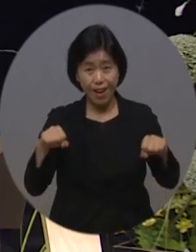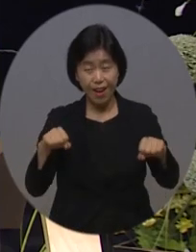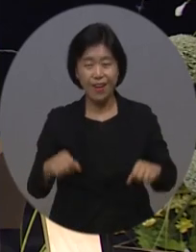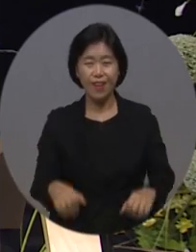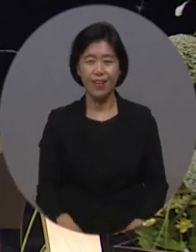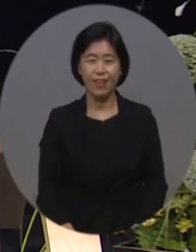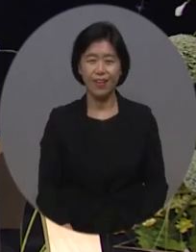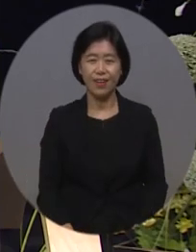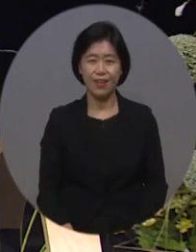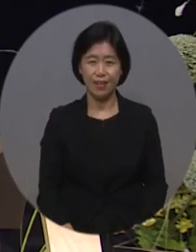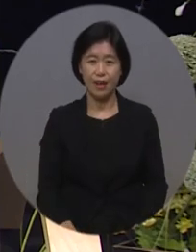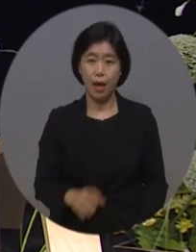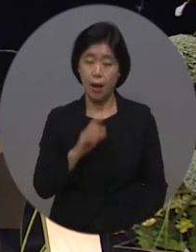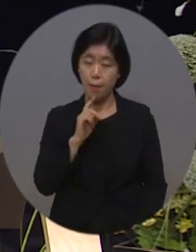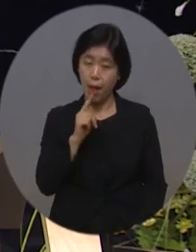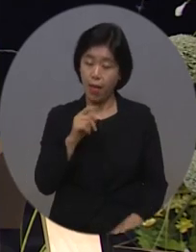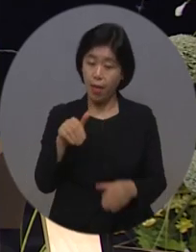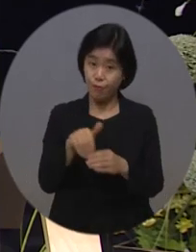어느 문화권으로 좁혀볼까요?